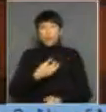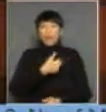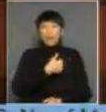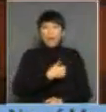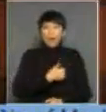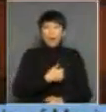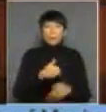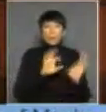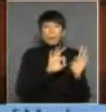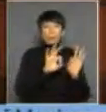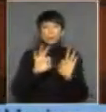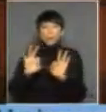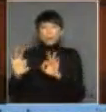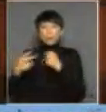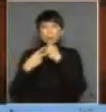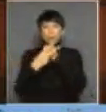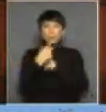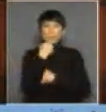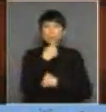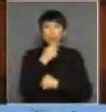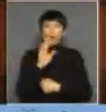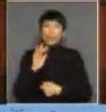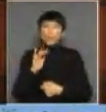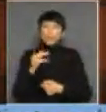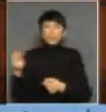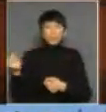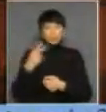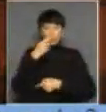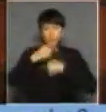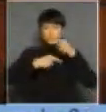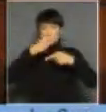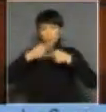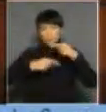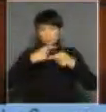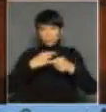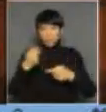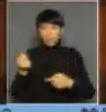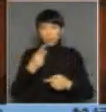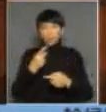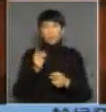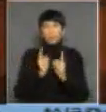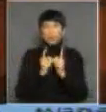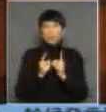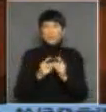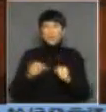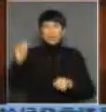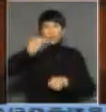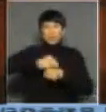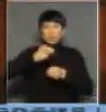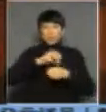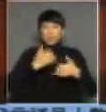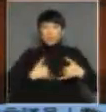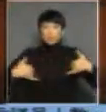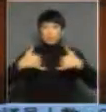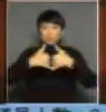呢，大家再有商有量，甚至开多一次两次甚至三次四次的委员